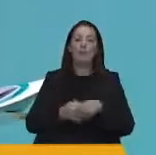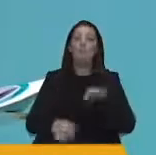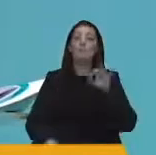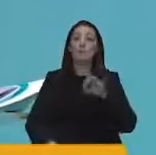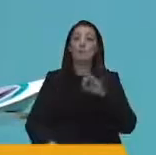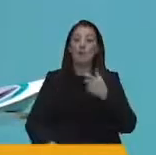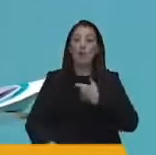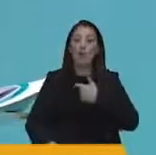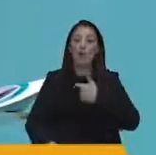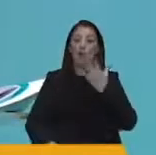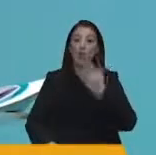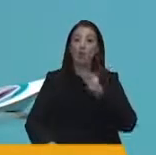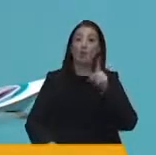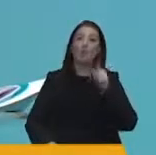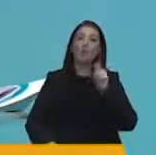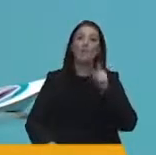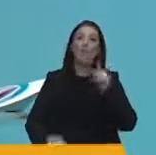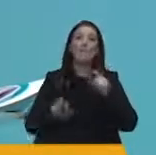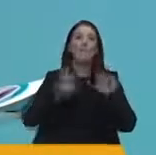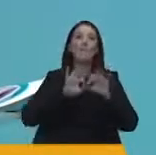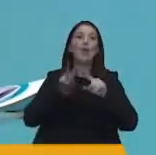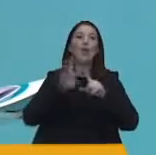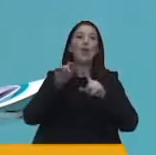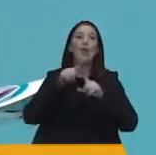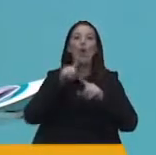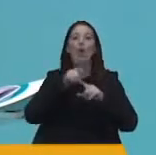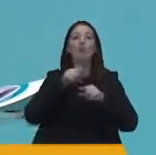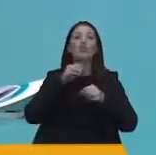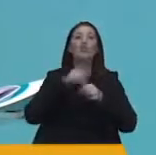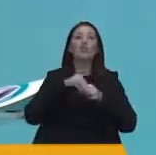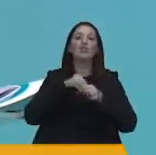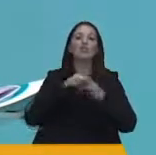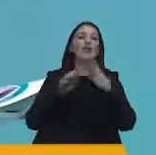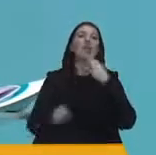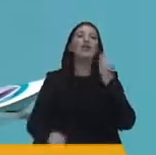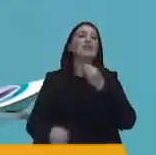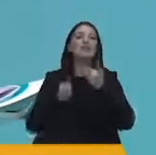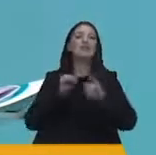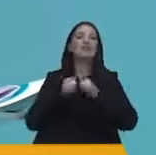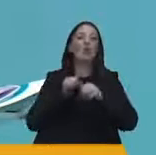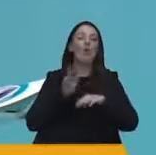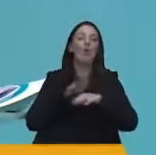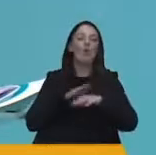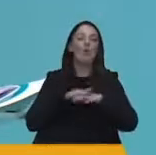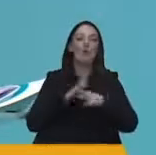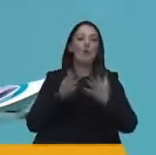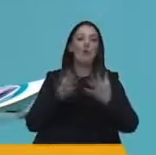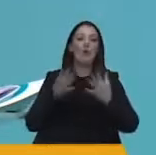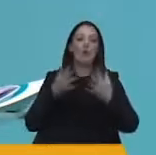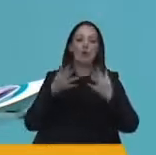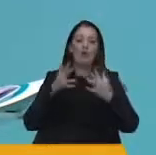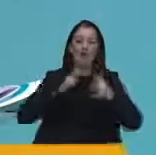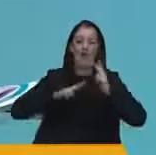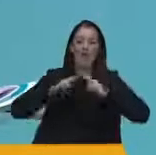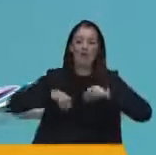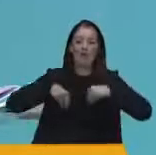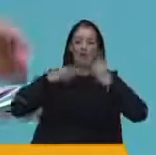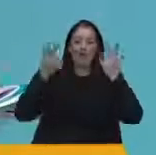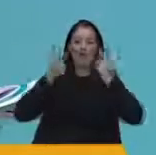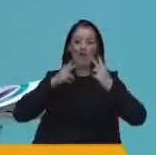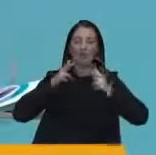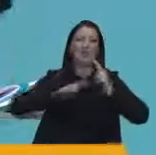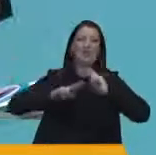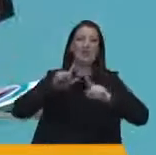Şimdi yasal olarak onu yapacağız. O plan notları onlarla ilgili. Gençlerimiz spor yapıyor, soyunma odası lazım. Duş alacakları